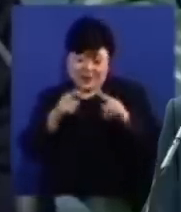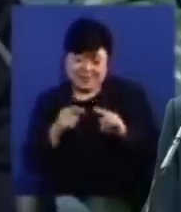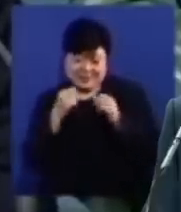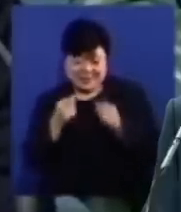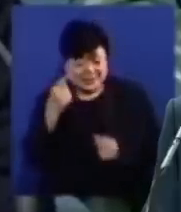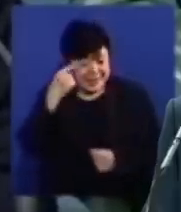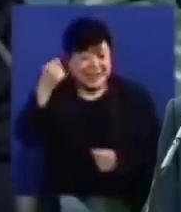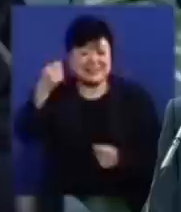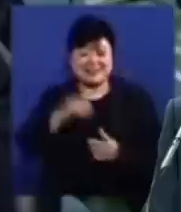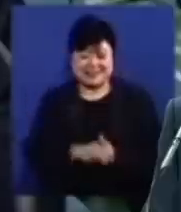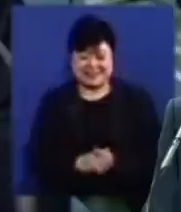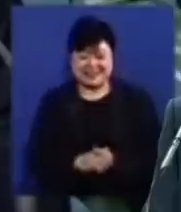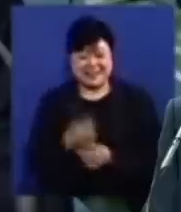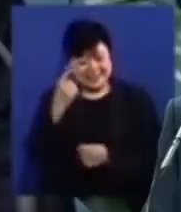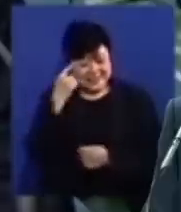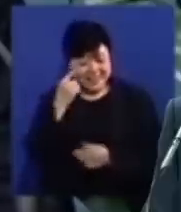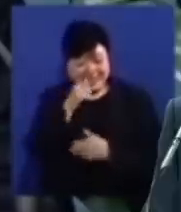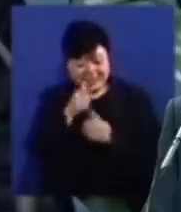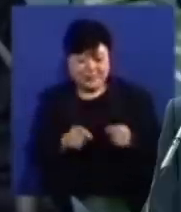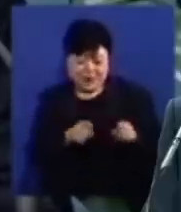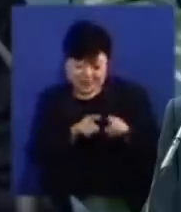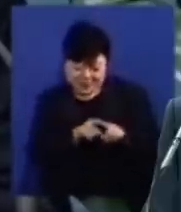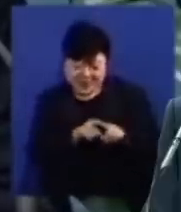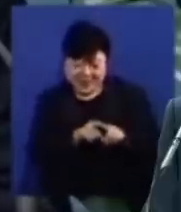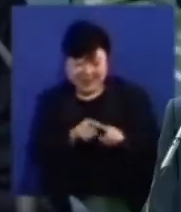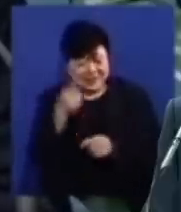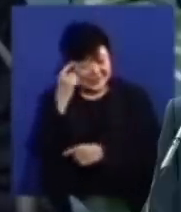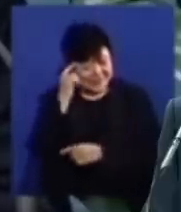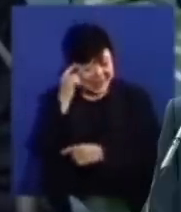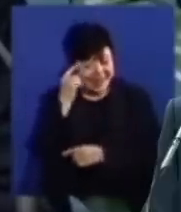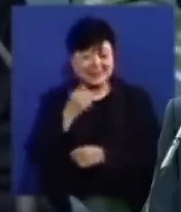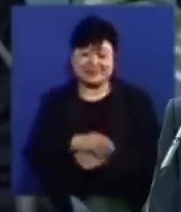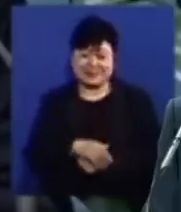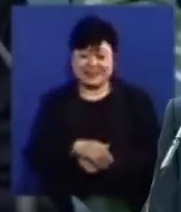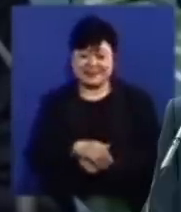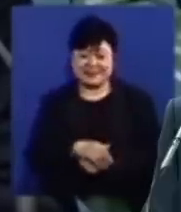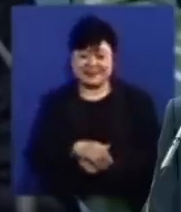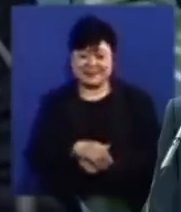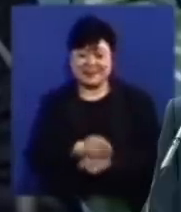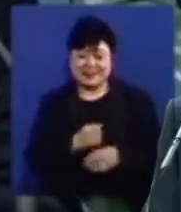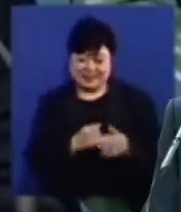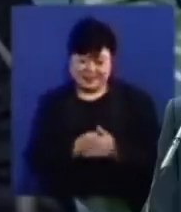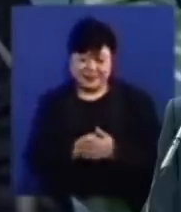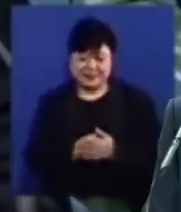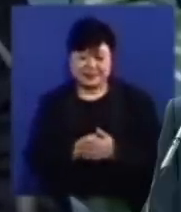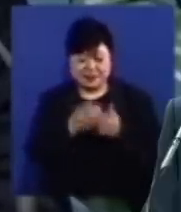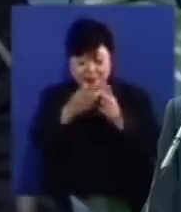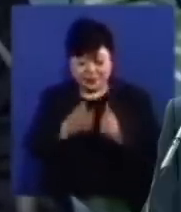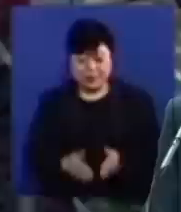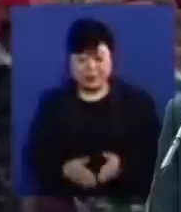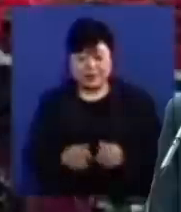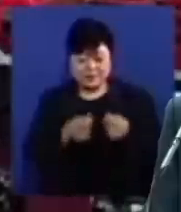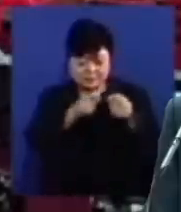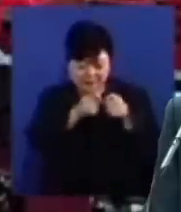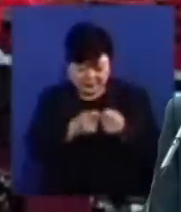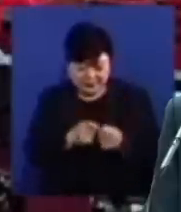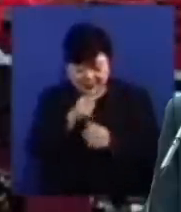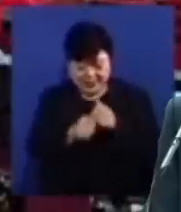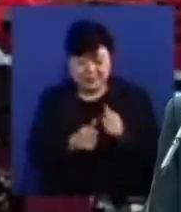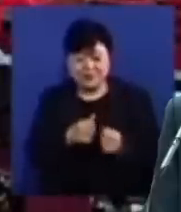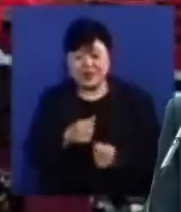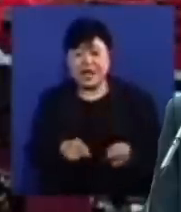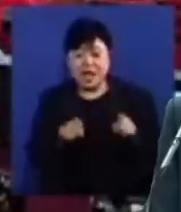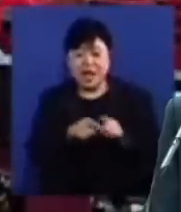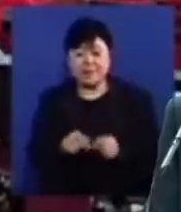소원한다고 생각하시고, 생각도 하나님과 같이 생각한다고 하십시오. 그래서 이를 통해서 우리는 구체적으로 하나님과